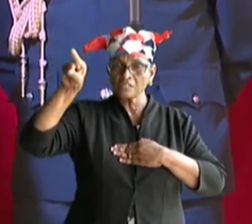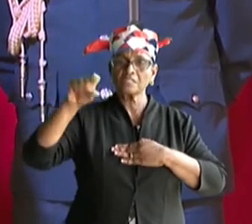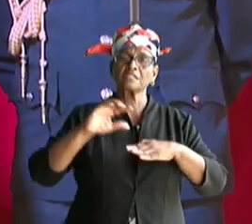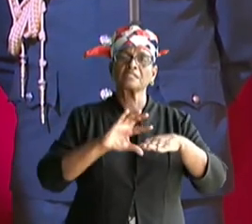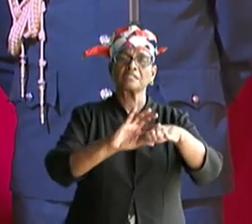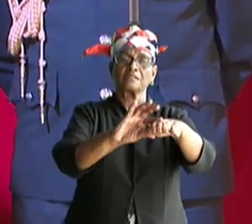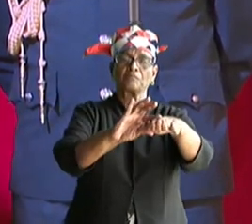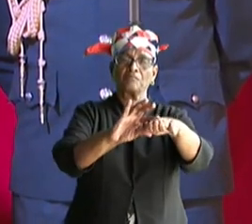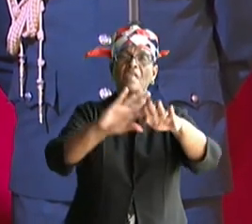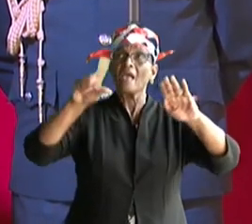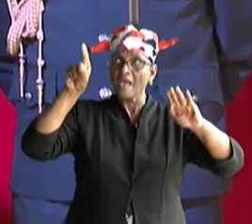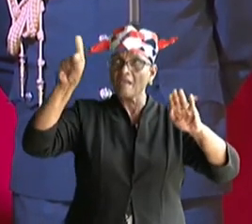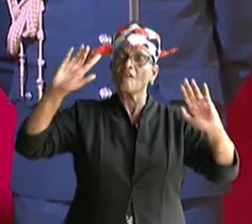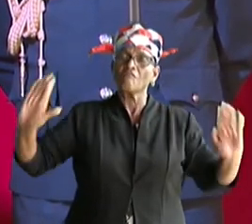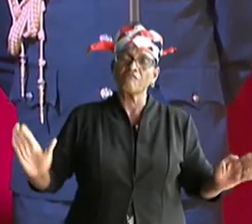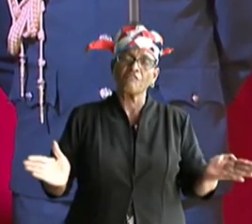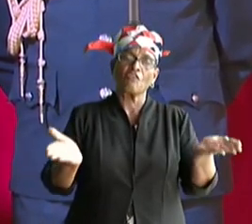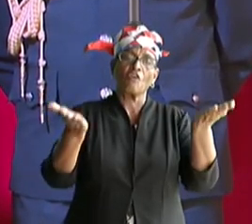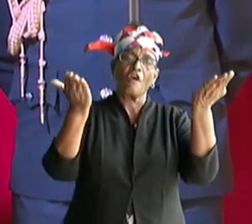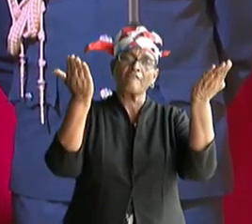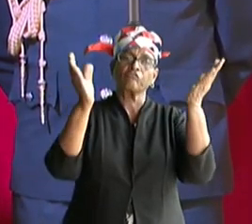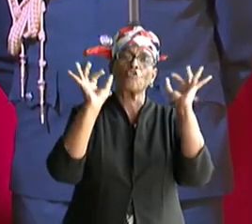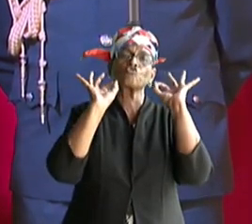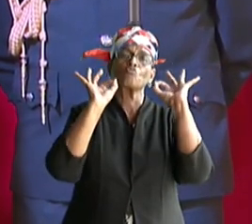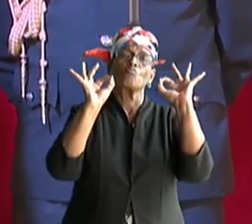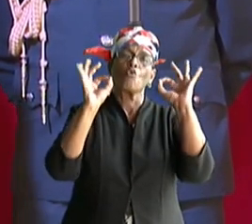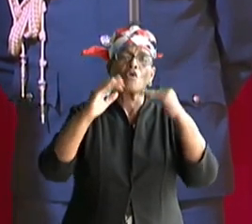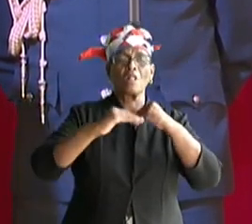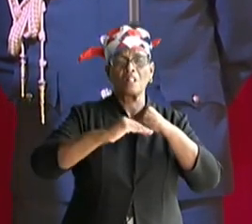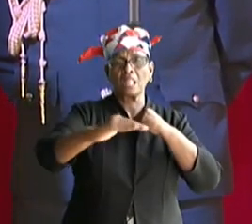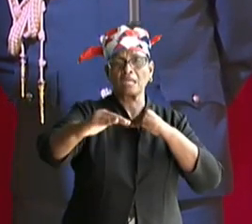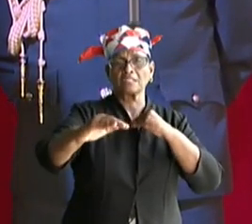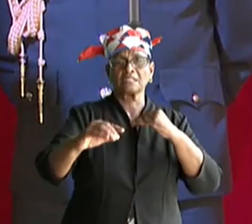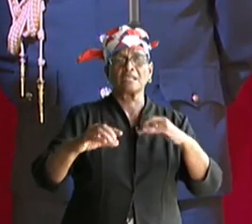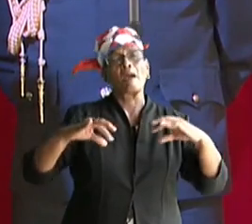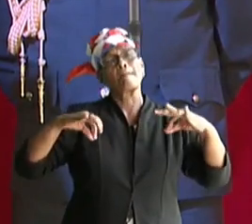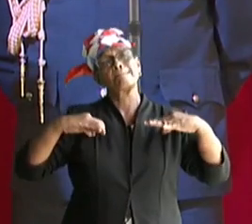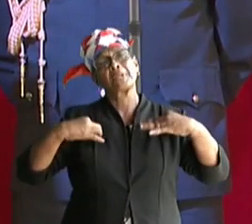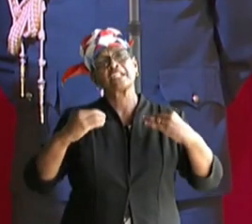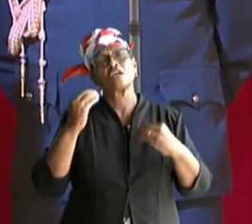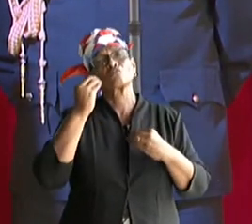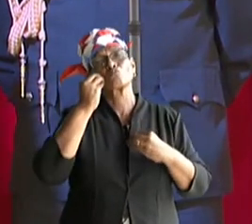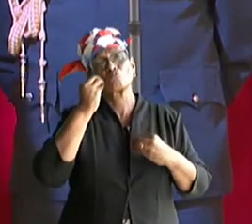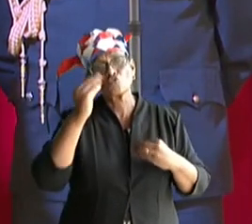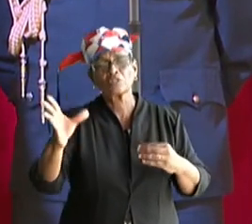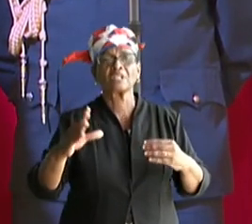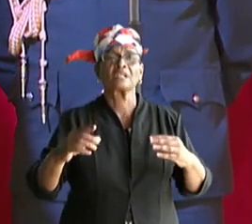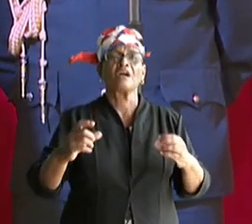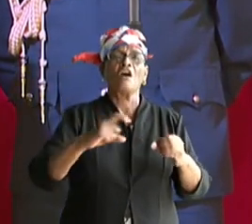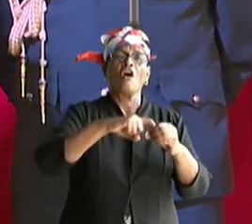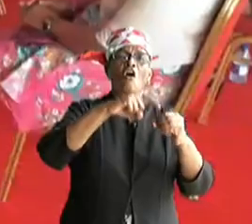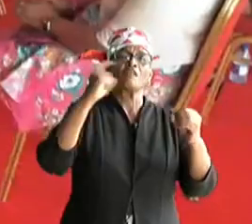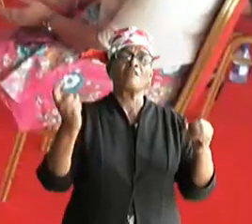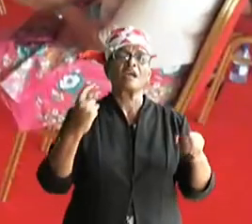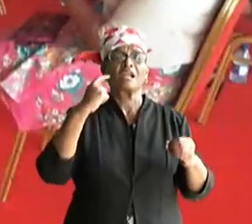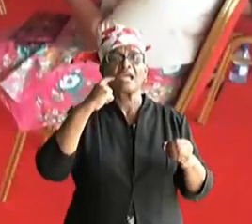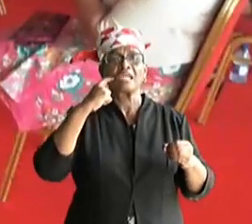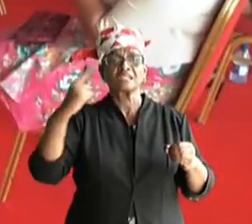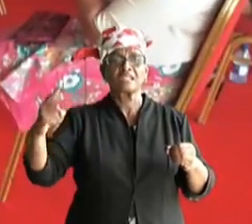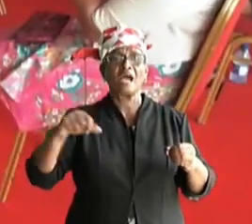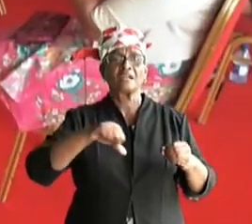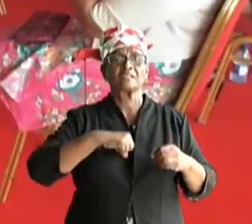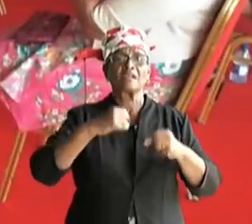het verheffen, ons mooi land. Was sweet residency. God bless you. Thank you.